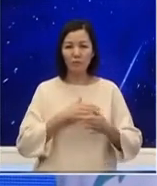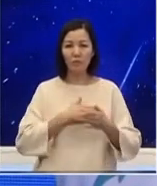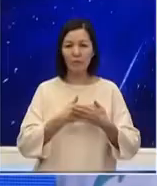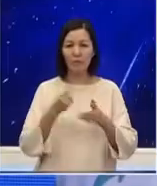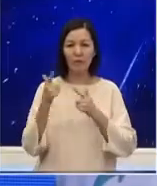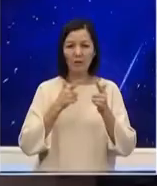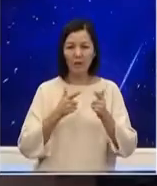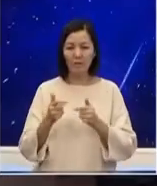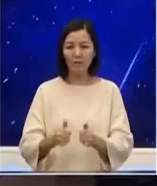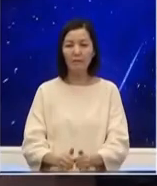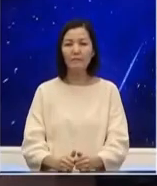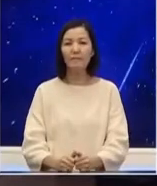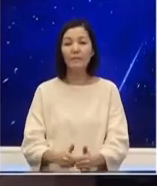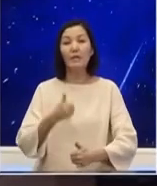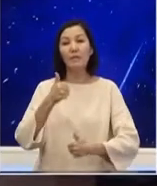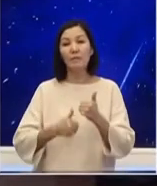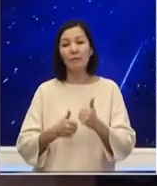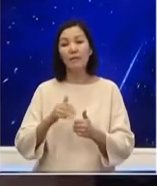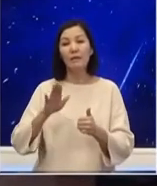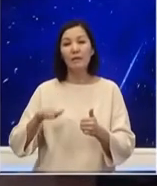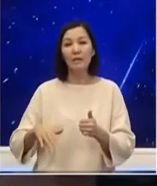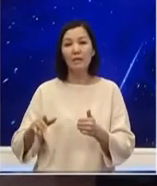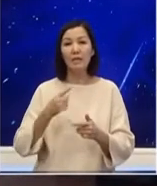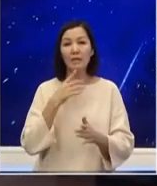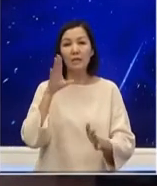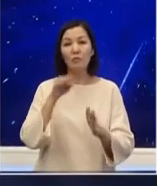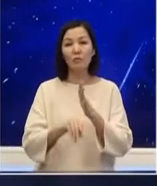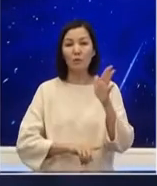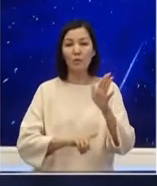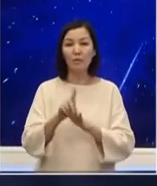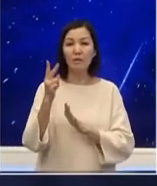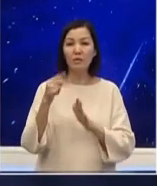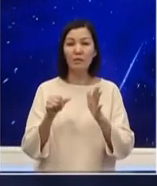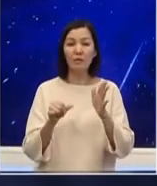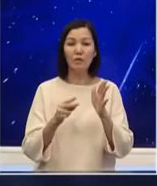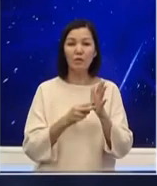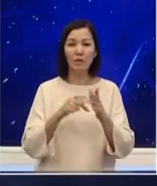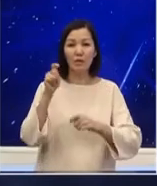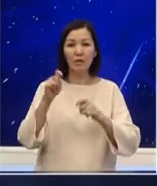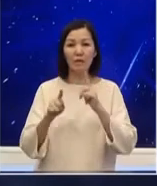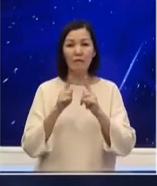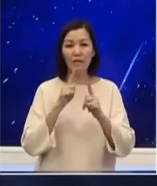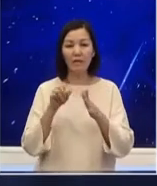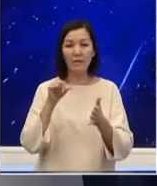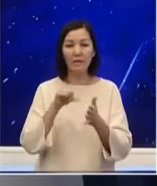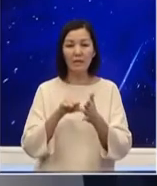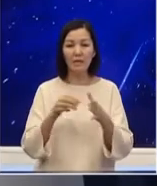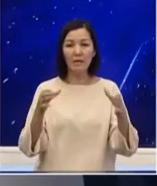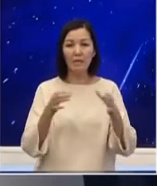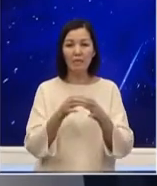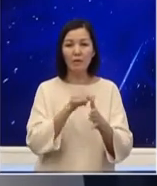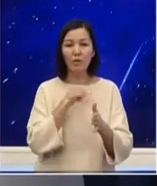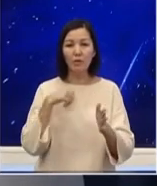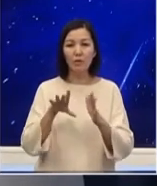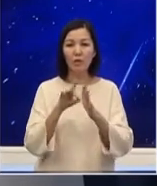етуге дайынмын. Дебаттан соң кандидаттарға дауыс беру басталды. 27-ші конференцияға келген партия мүшелері өз